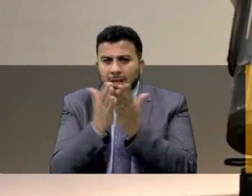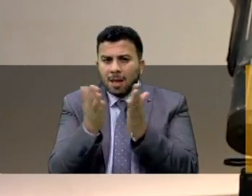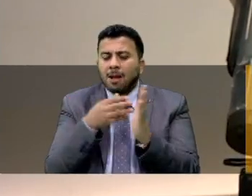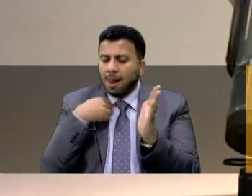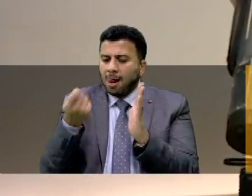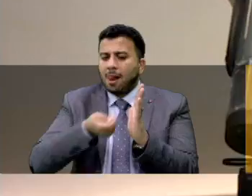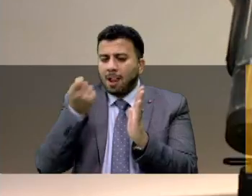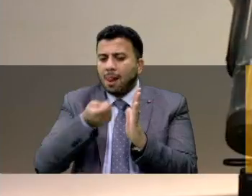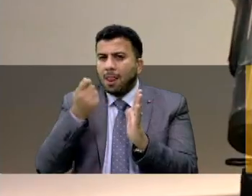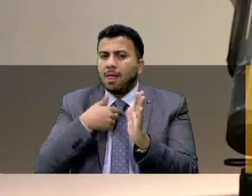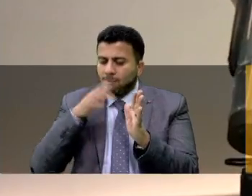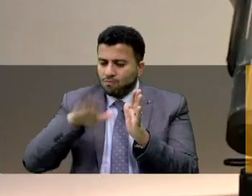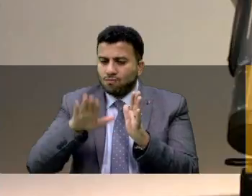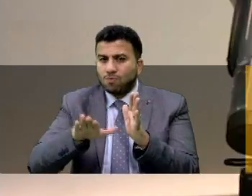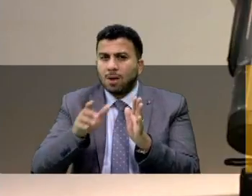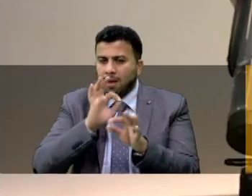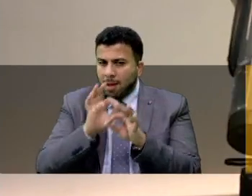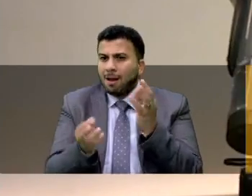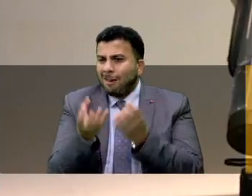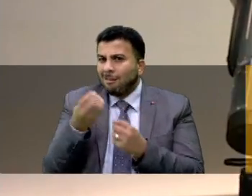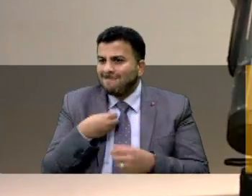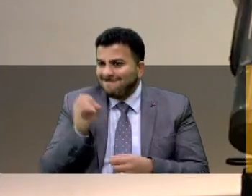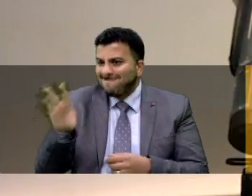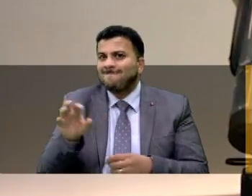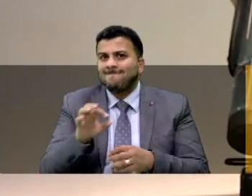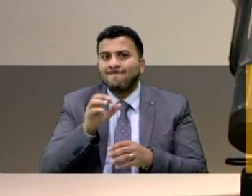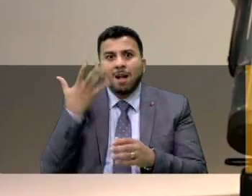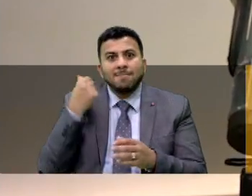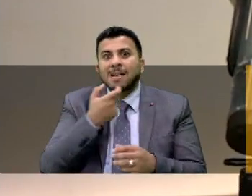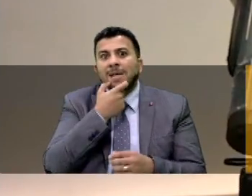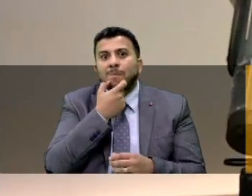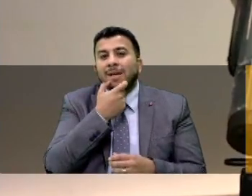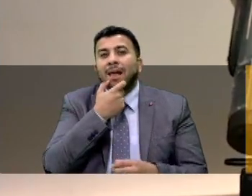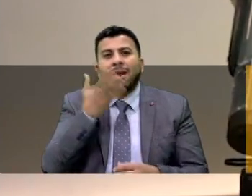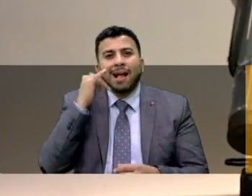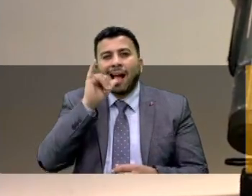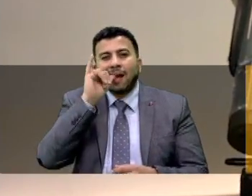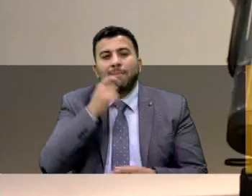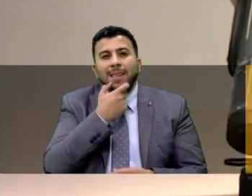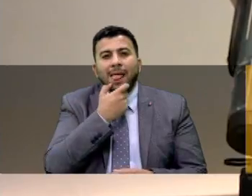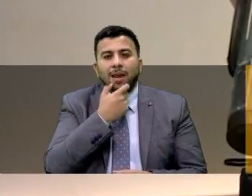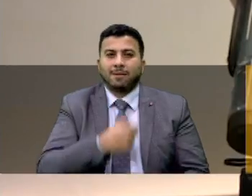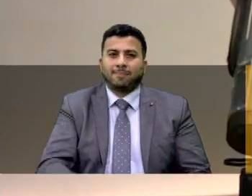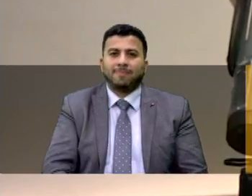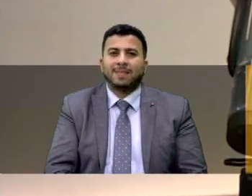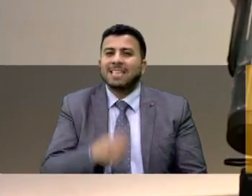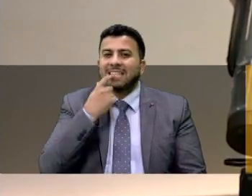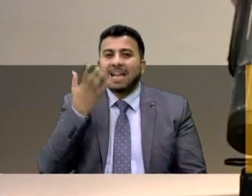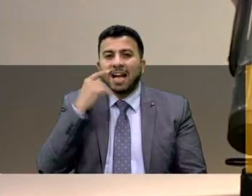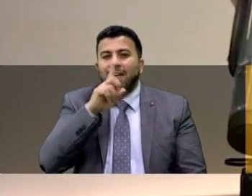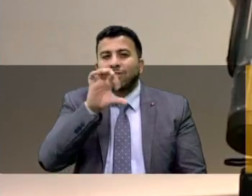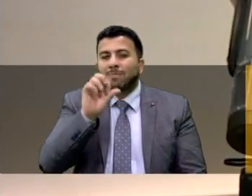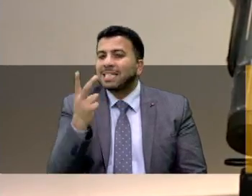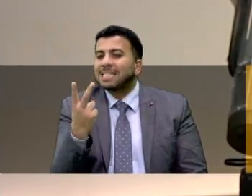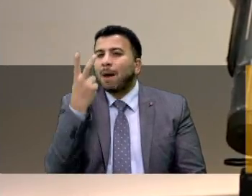يعني. في 57 في بداية